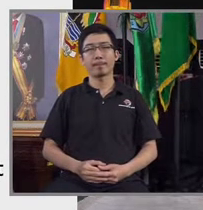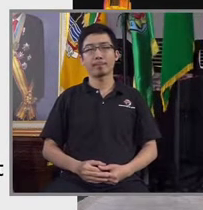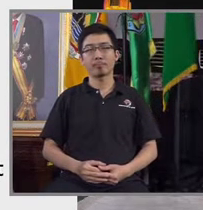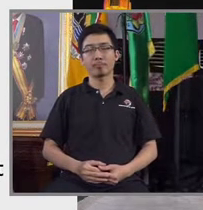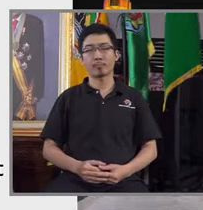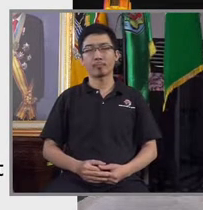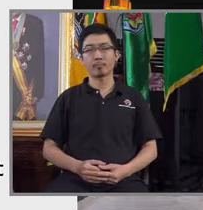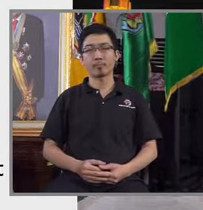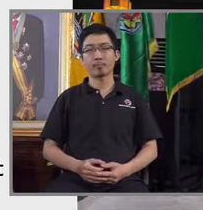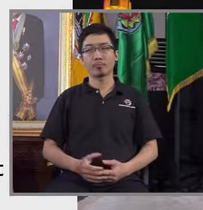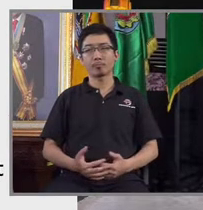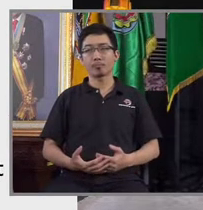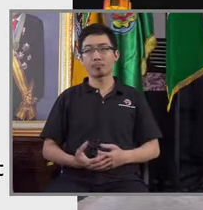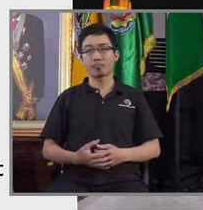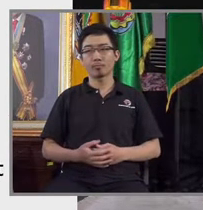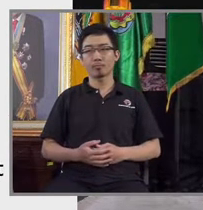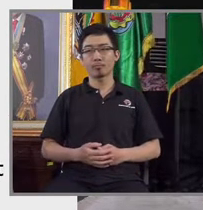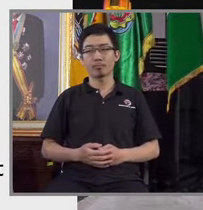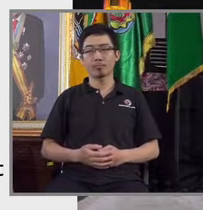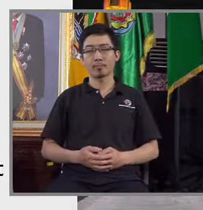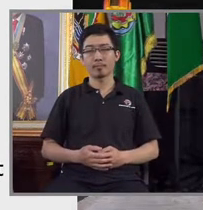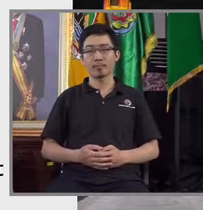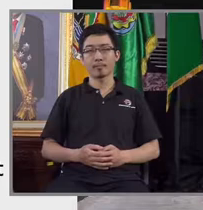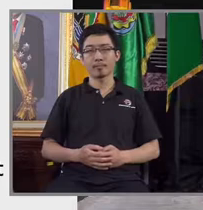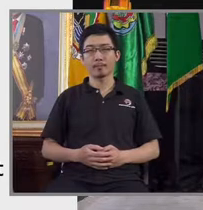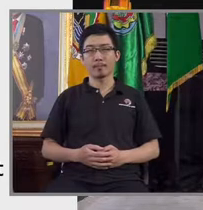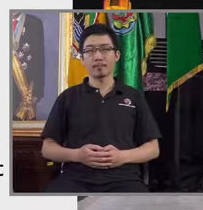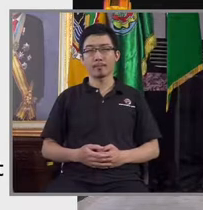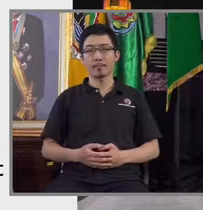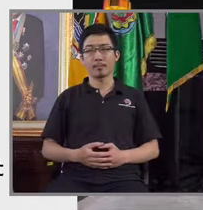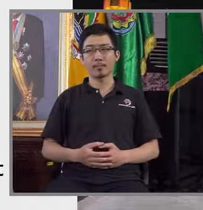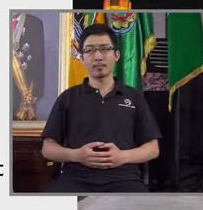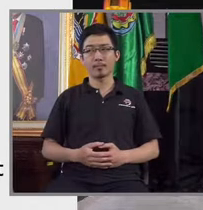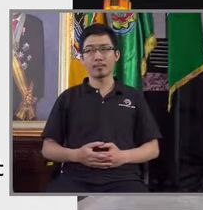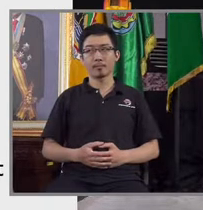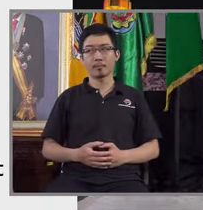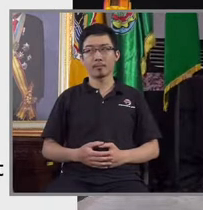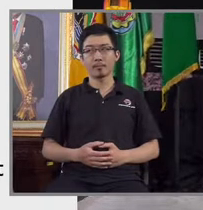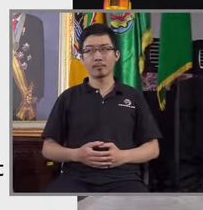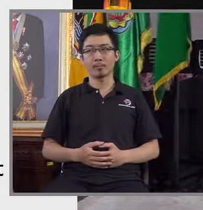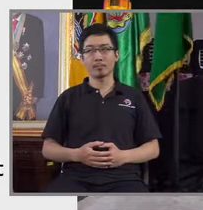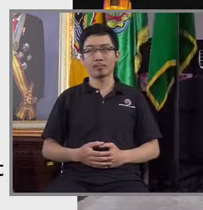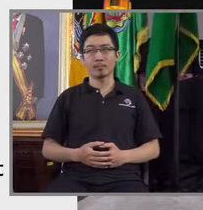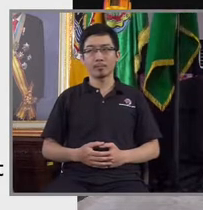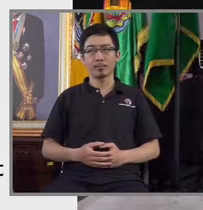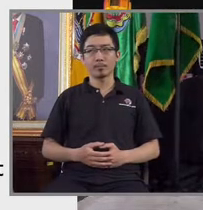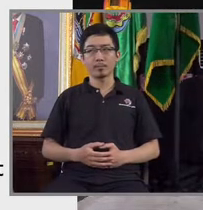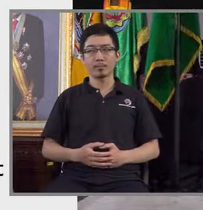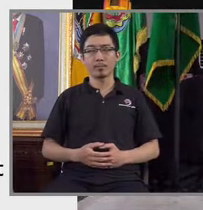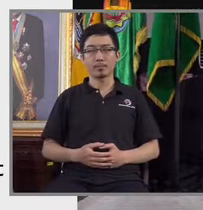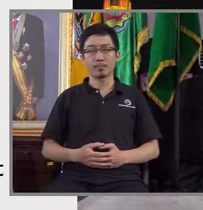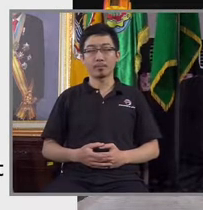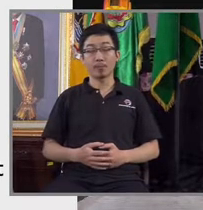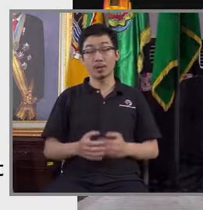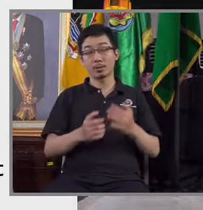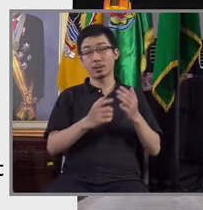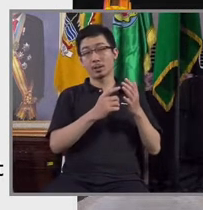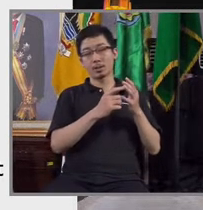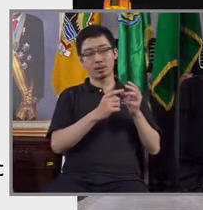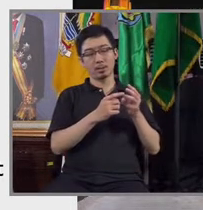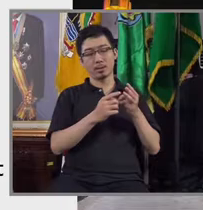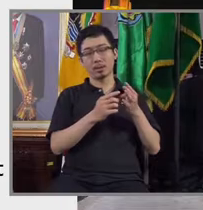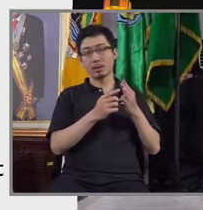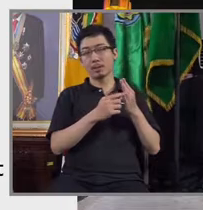mature mungkin saya hanya diam saya karena dia kasih amanah masyarakat waktu yang keempat